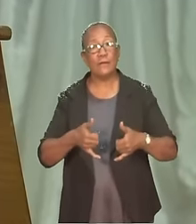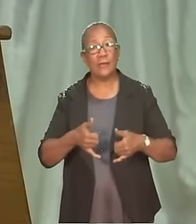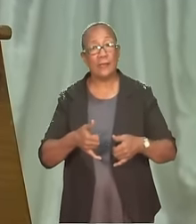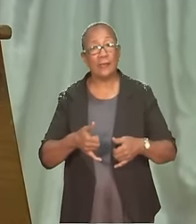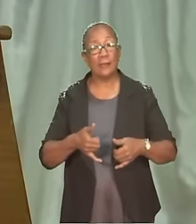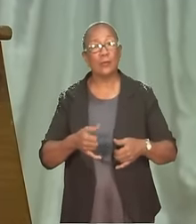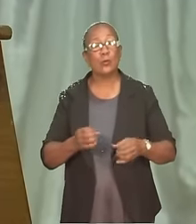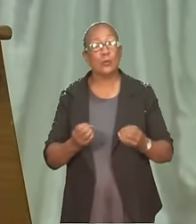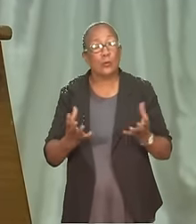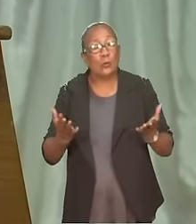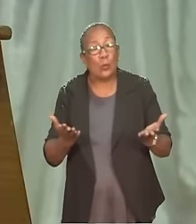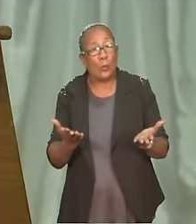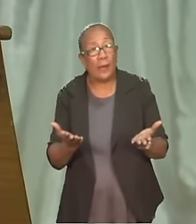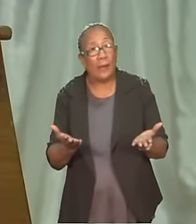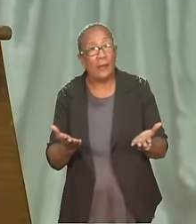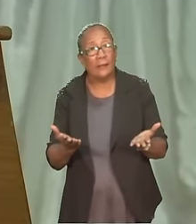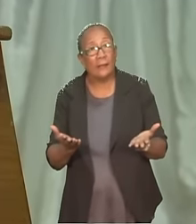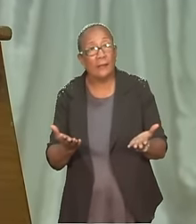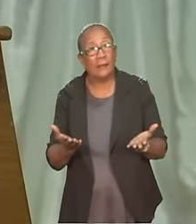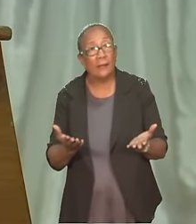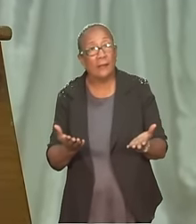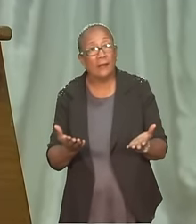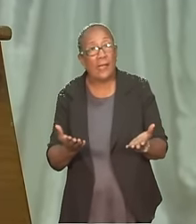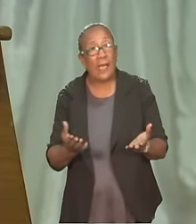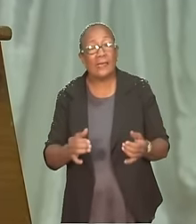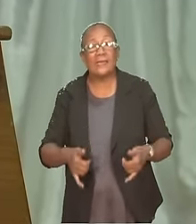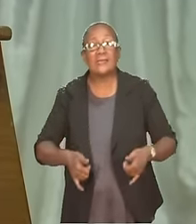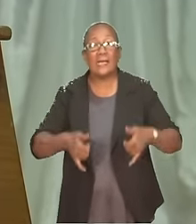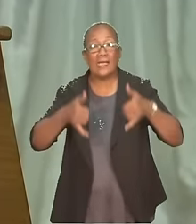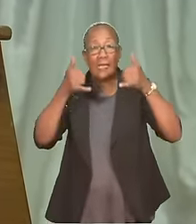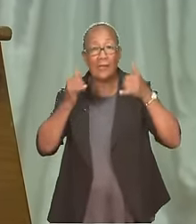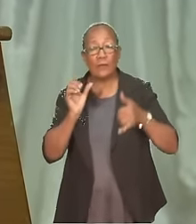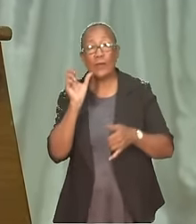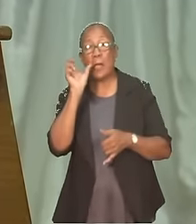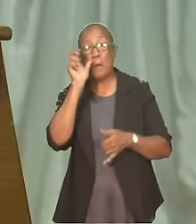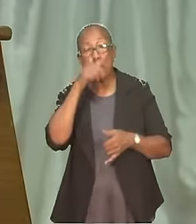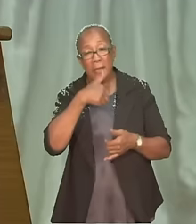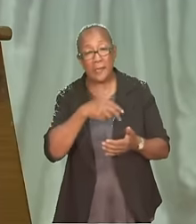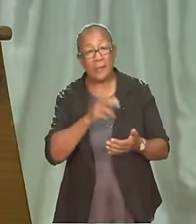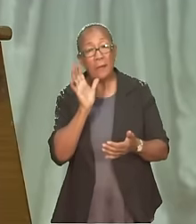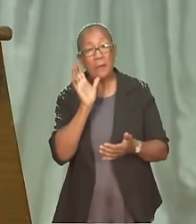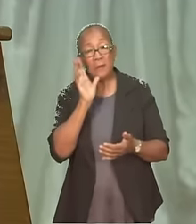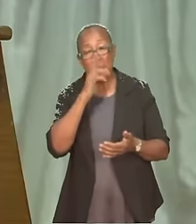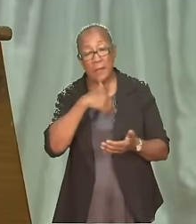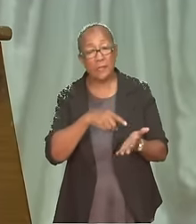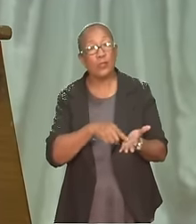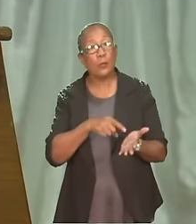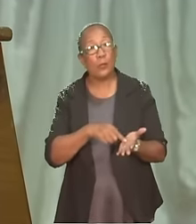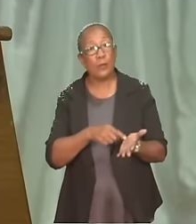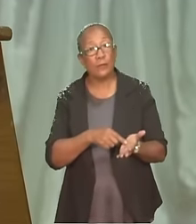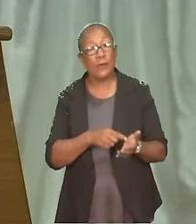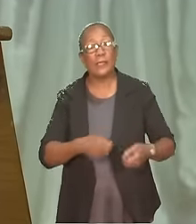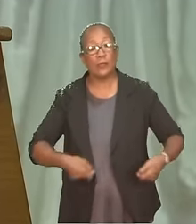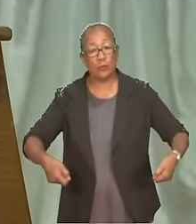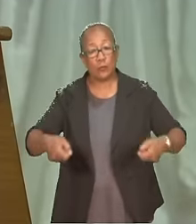inefficiencies. Er is enorm veel misbruik van het systeem van het sociaal programma.